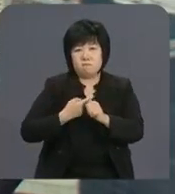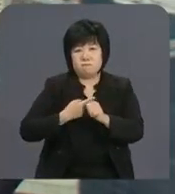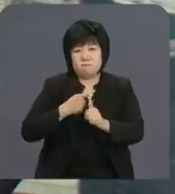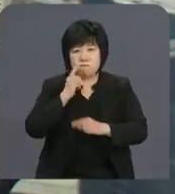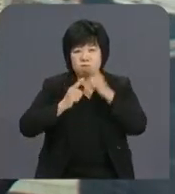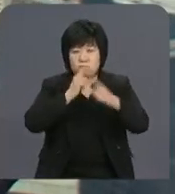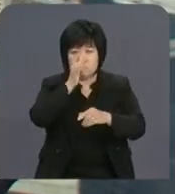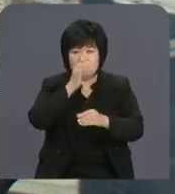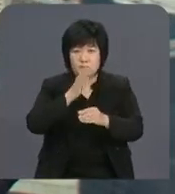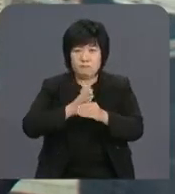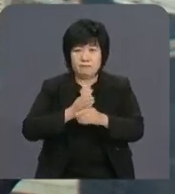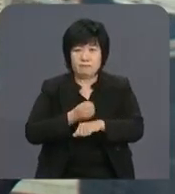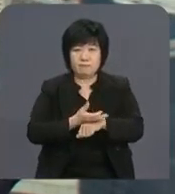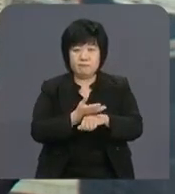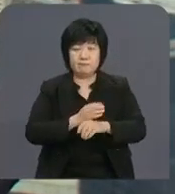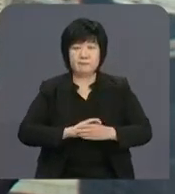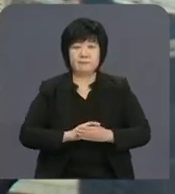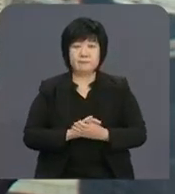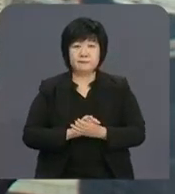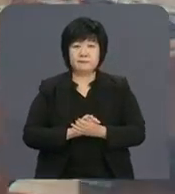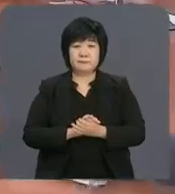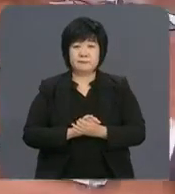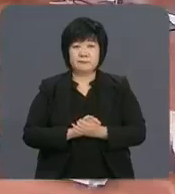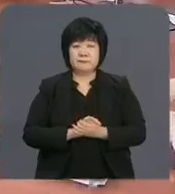있습니다 공조 기자입니다